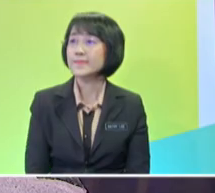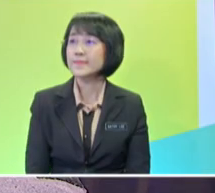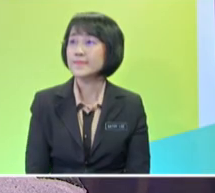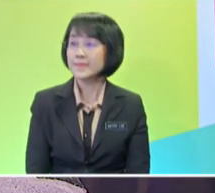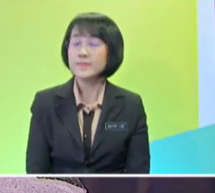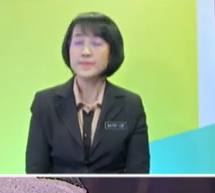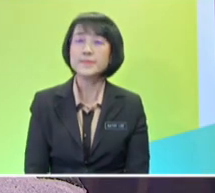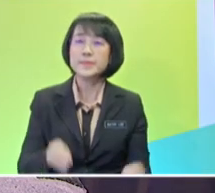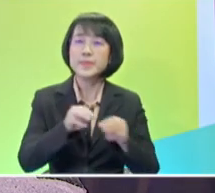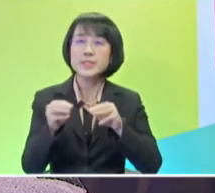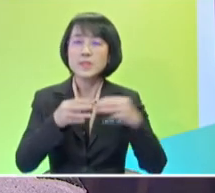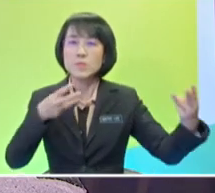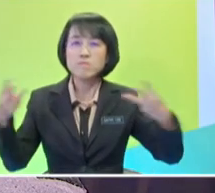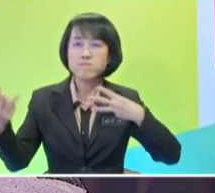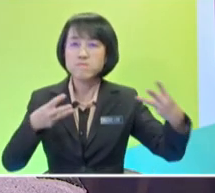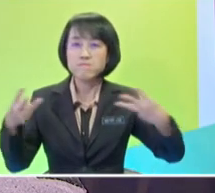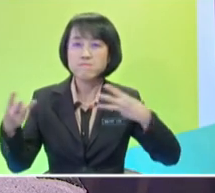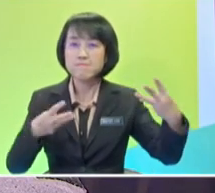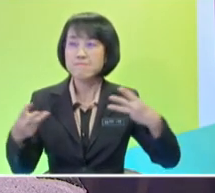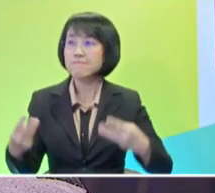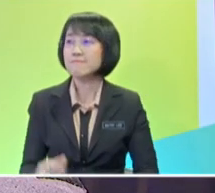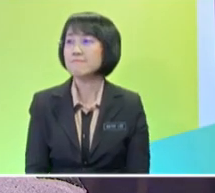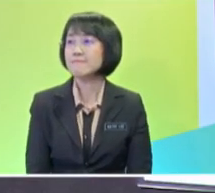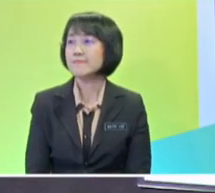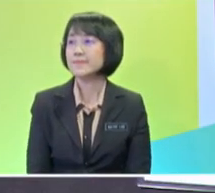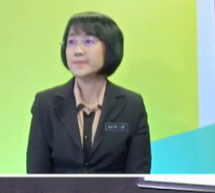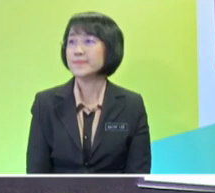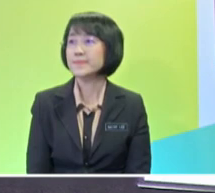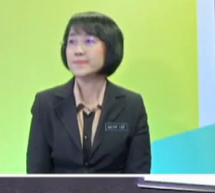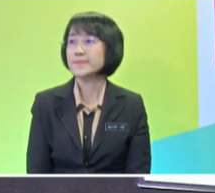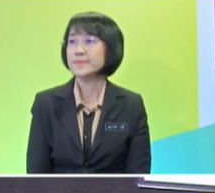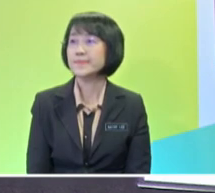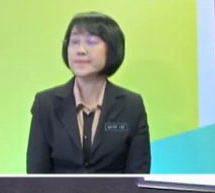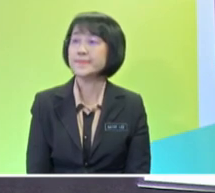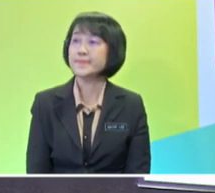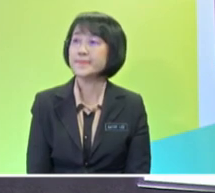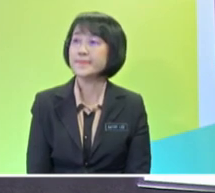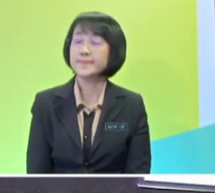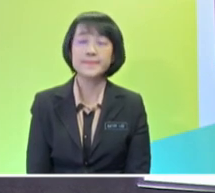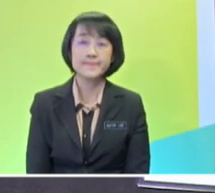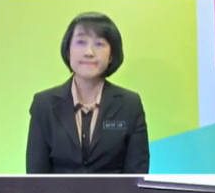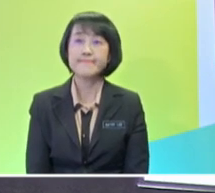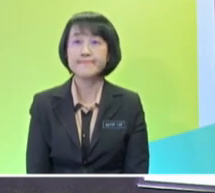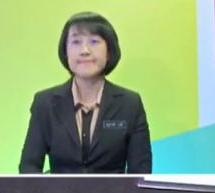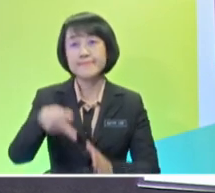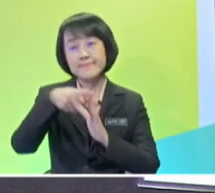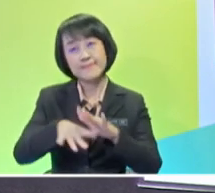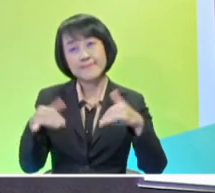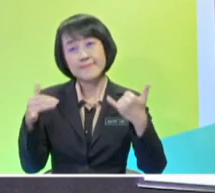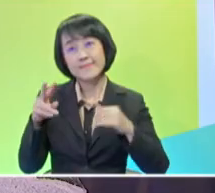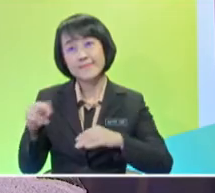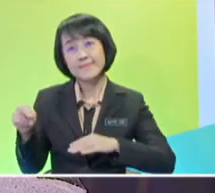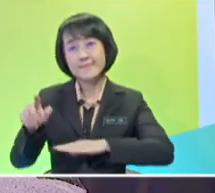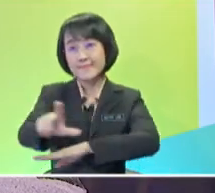setuju peran simulasi perang sebenarnya Oke seperti kepada yang seterusnya permainan laman Kenapa kita